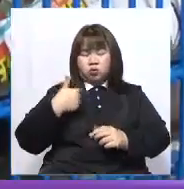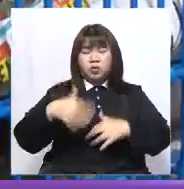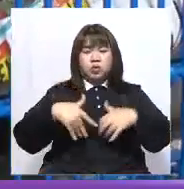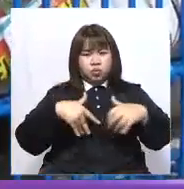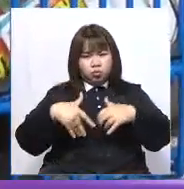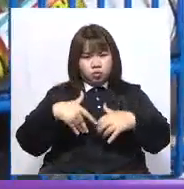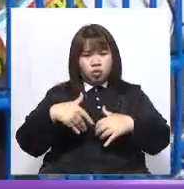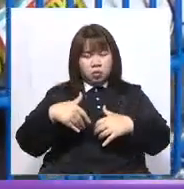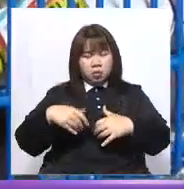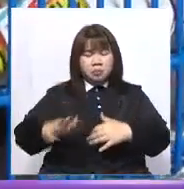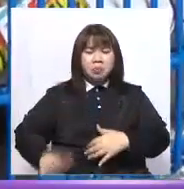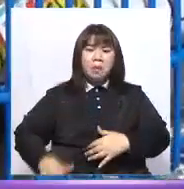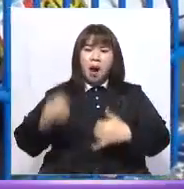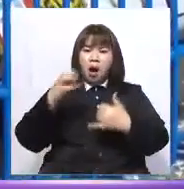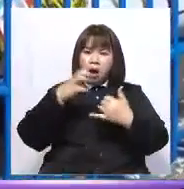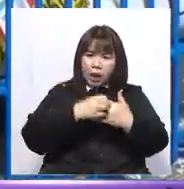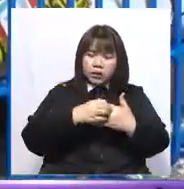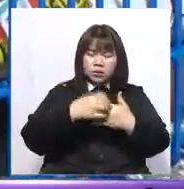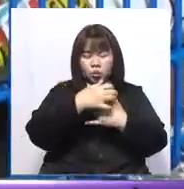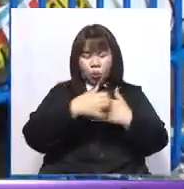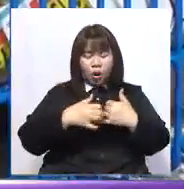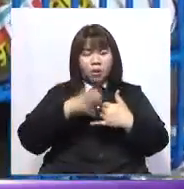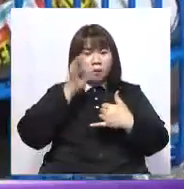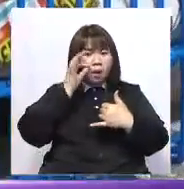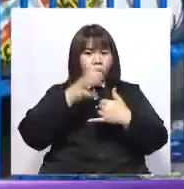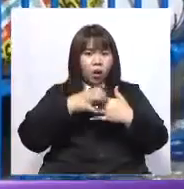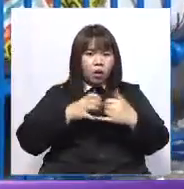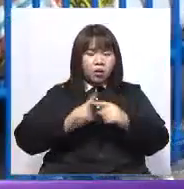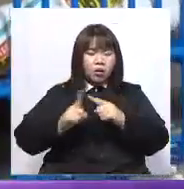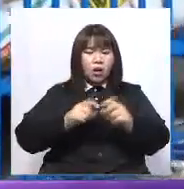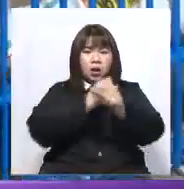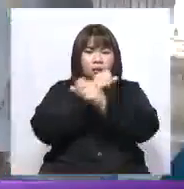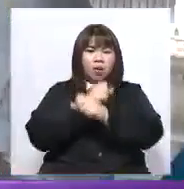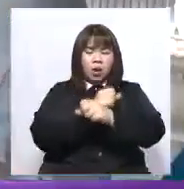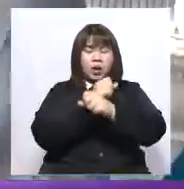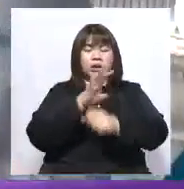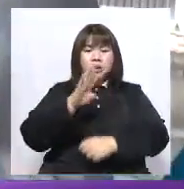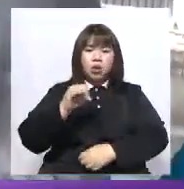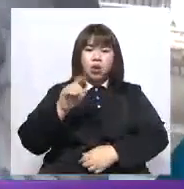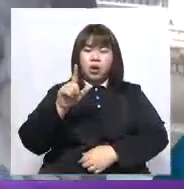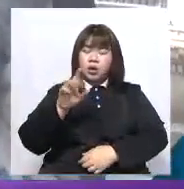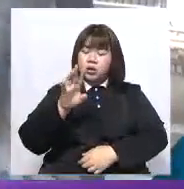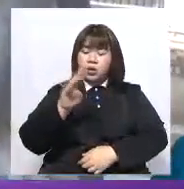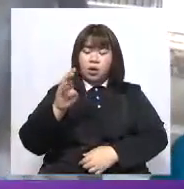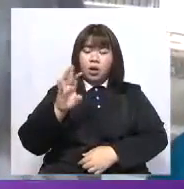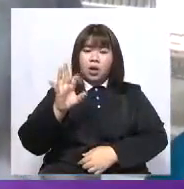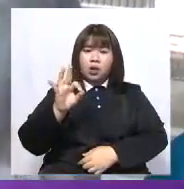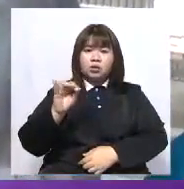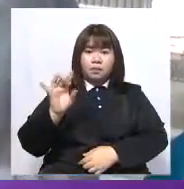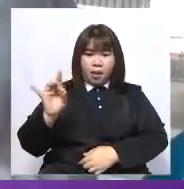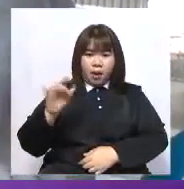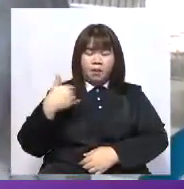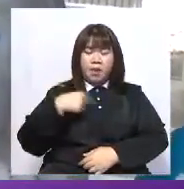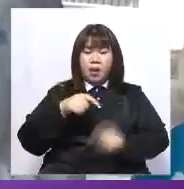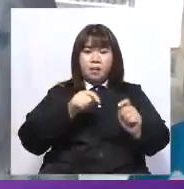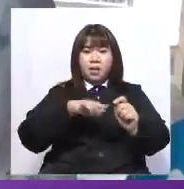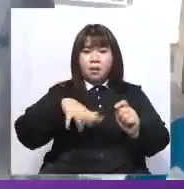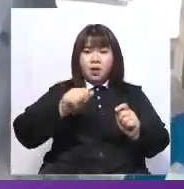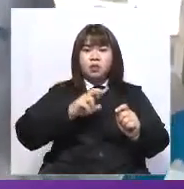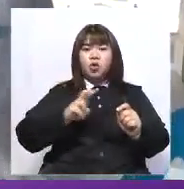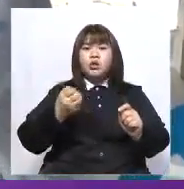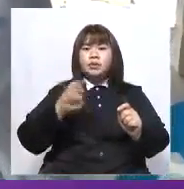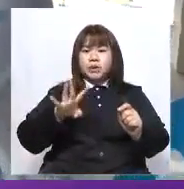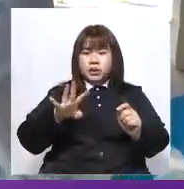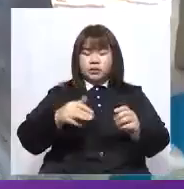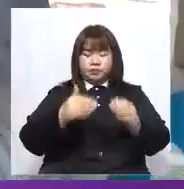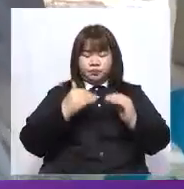ชาชนโดนสุนัขและแมวกัดมาฉีดวัคซีนป้องกันโรค928รายมากที่สุดที่อำเภอเมือง214รายร